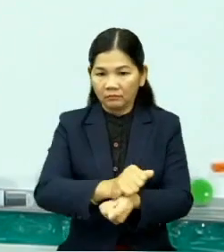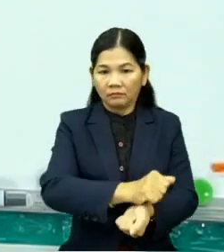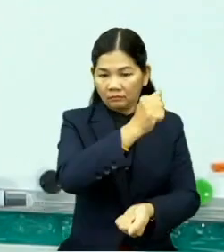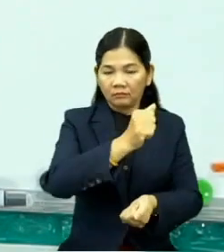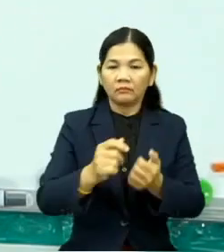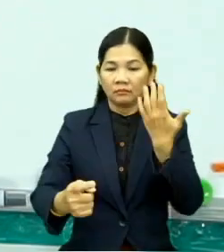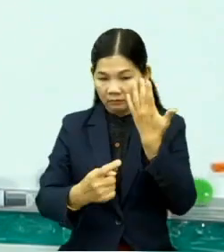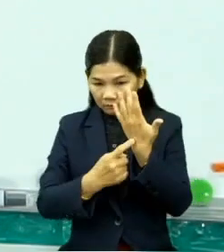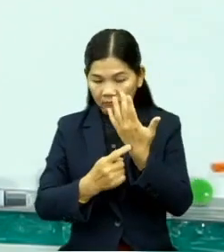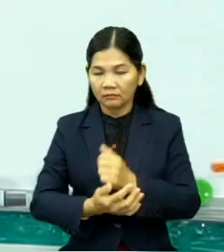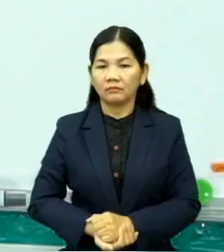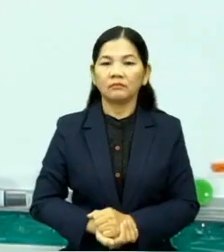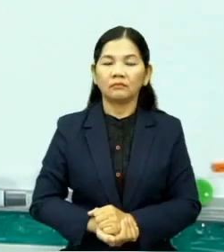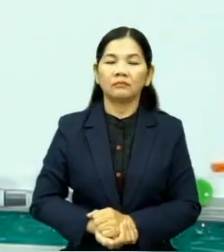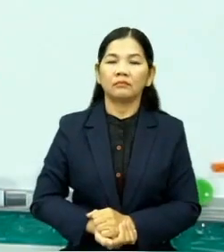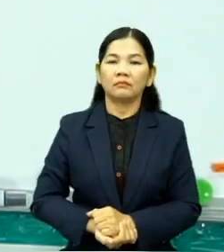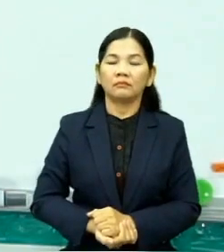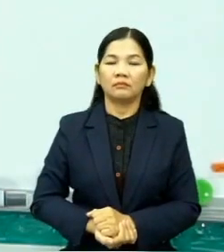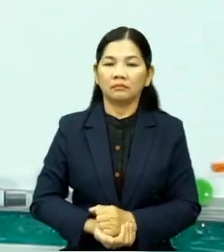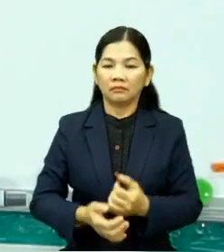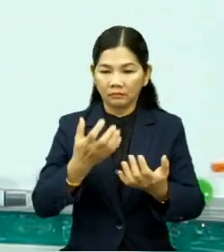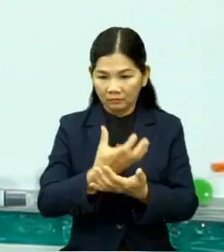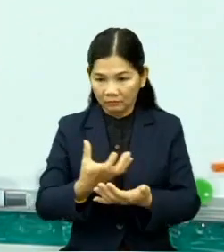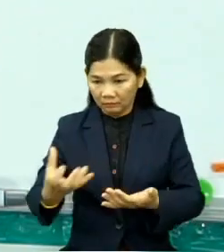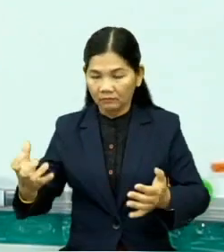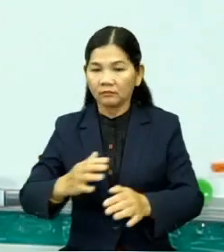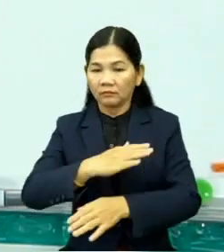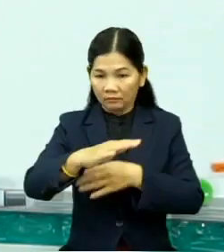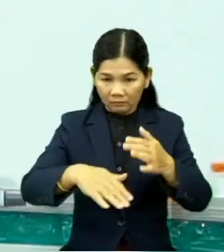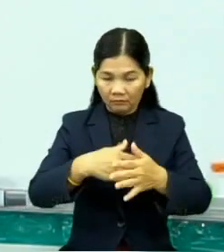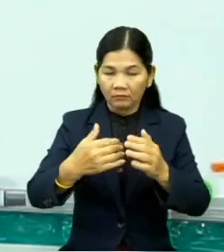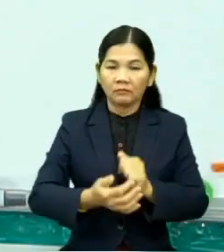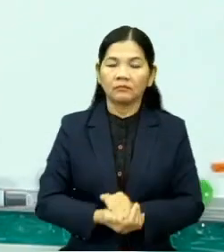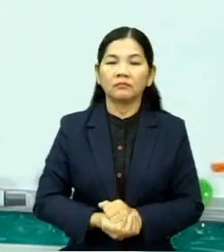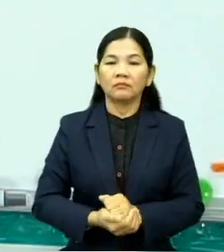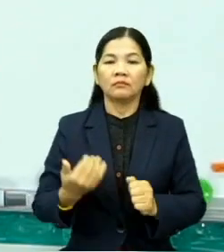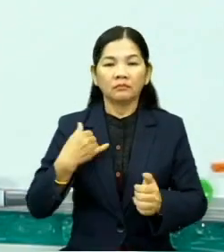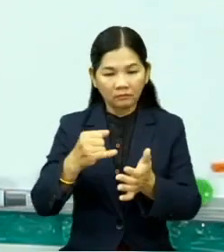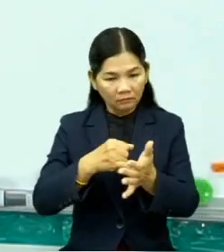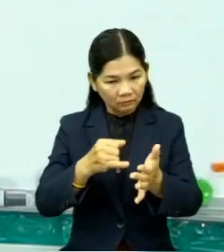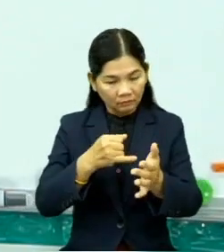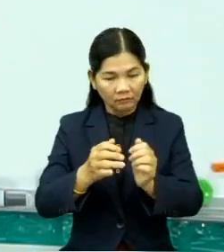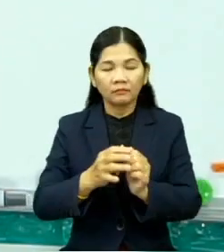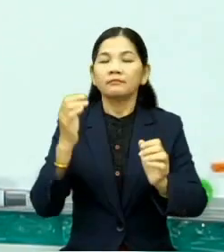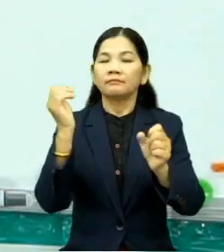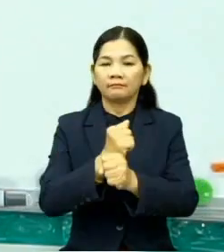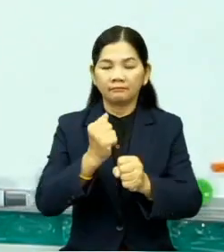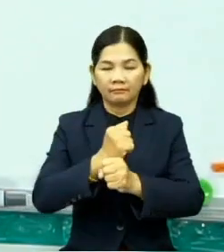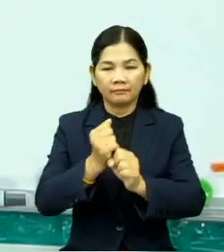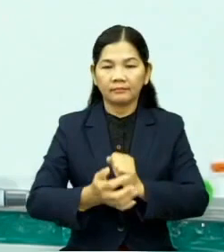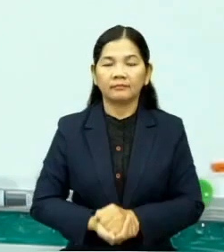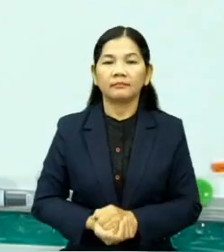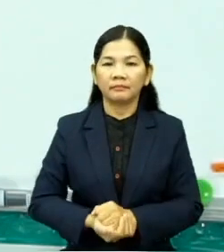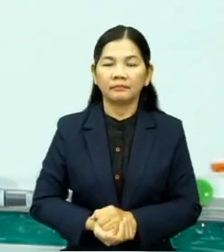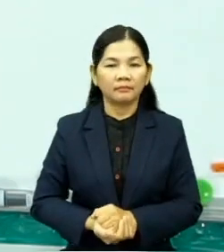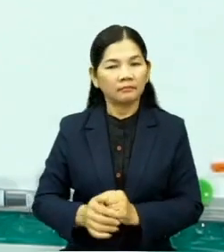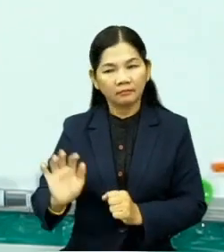លាក់ឧបករណ៍ទាំងនេះងាយស្រួលធ្វើពុំលំ